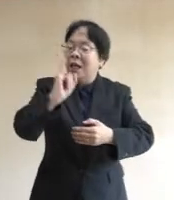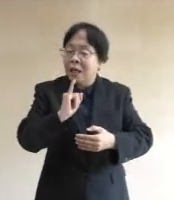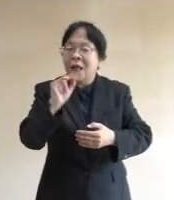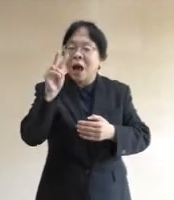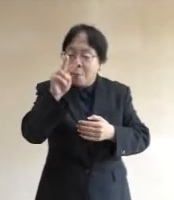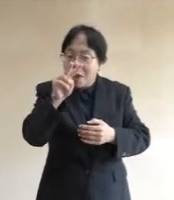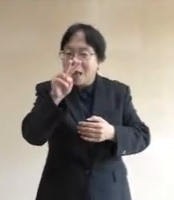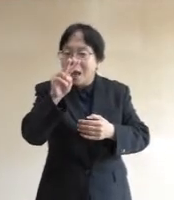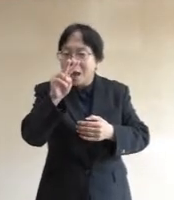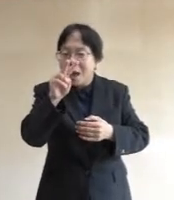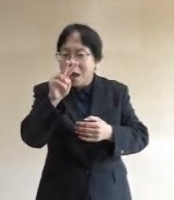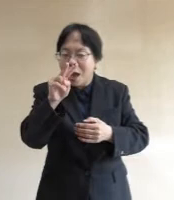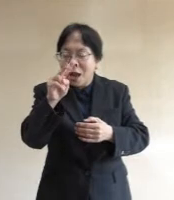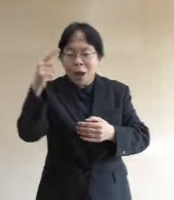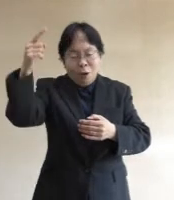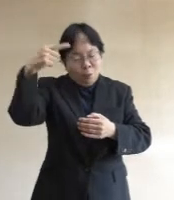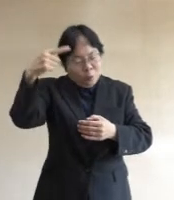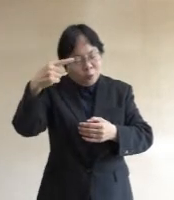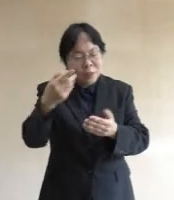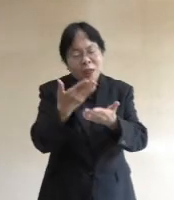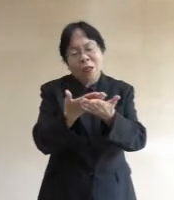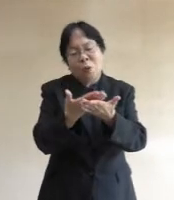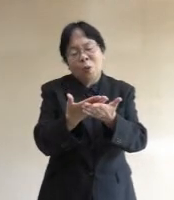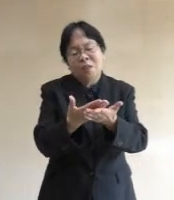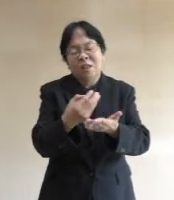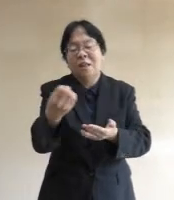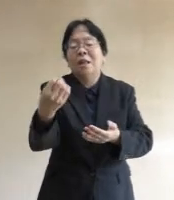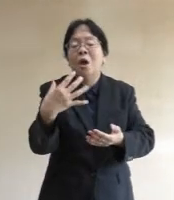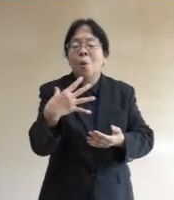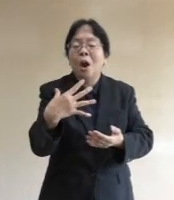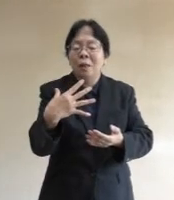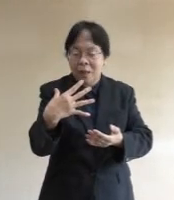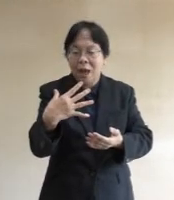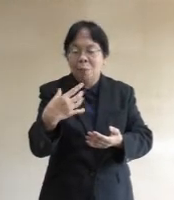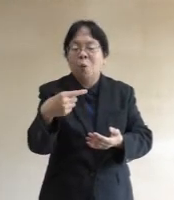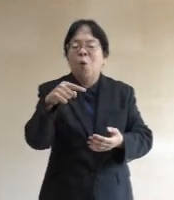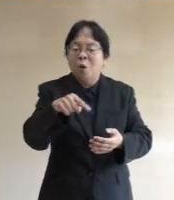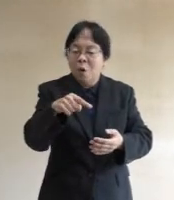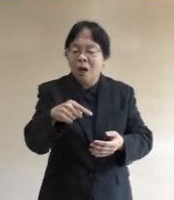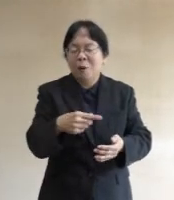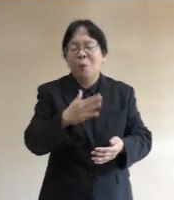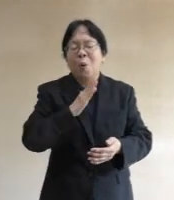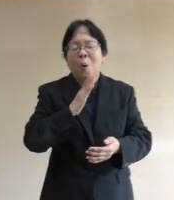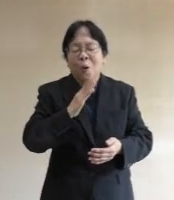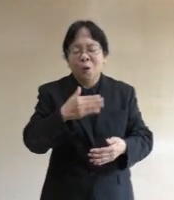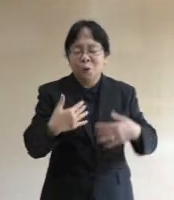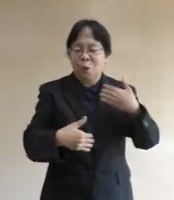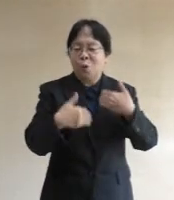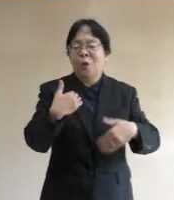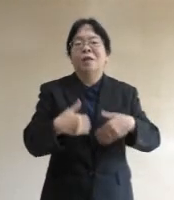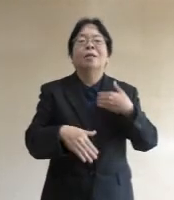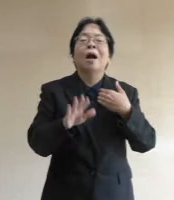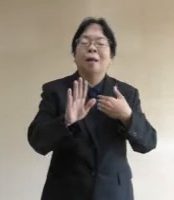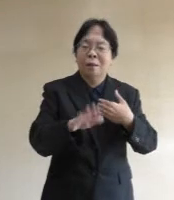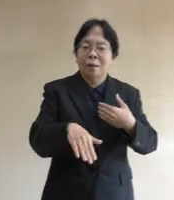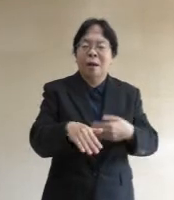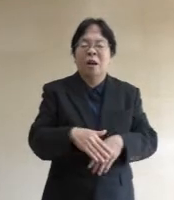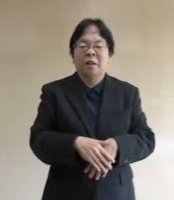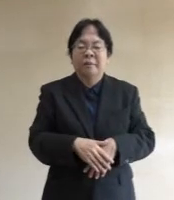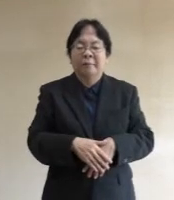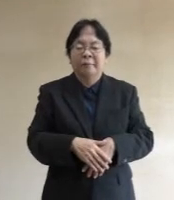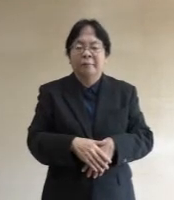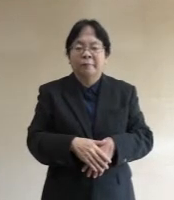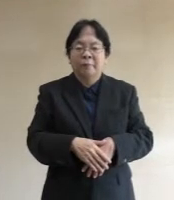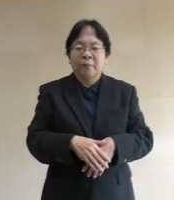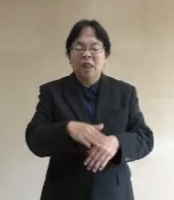見てほしいっていうふうに言われたんですよね。なんかその受け入れていただけるっていう、なんかそれがすごく嬉しかったです